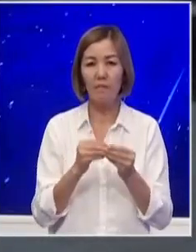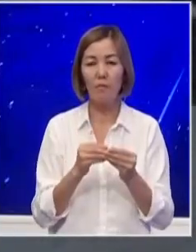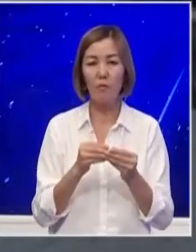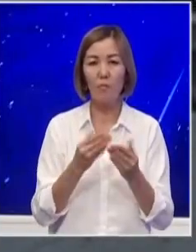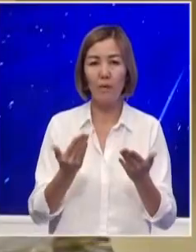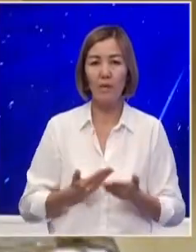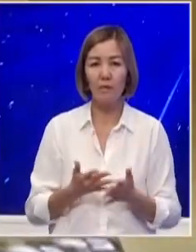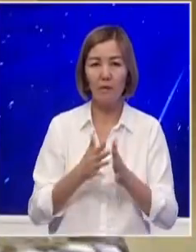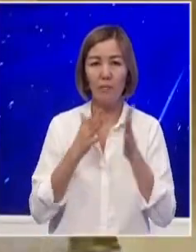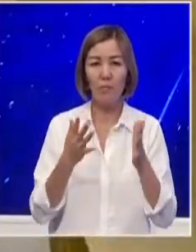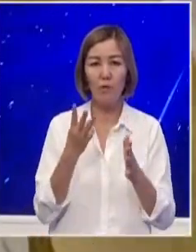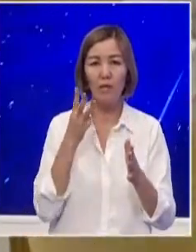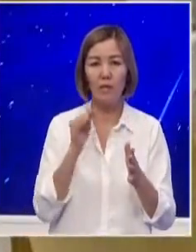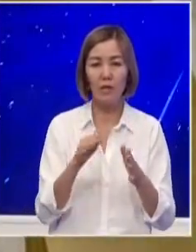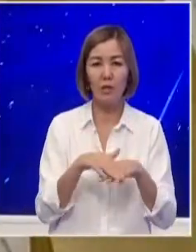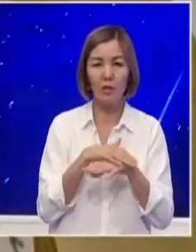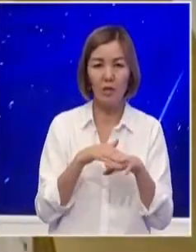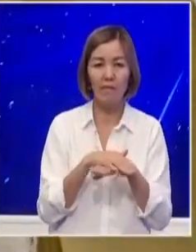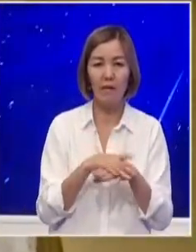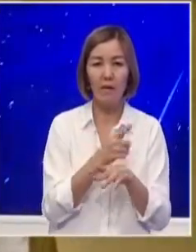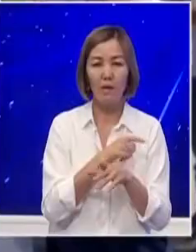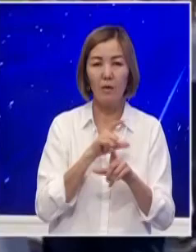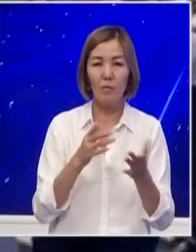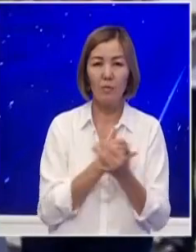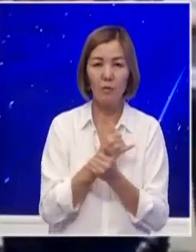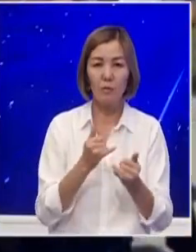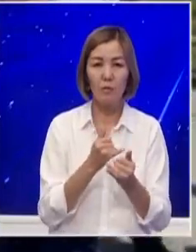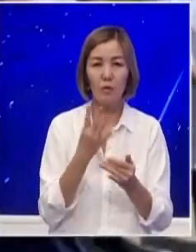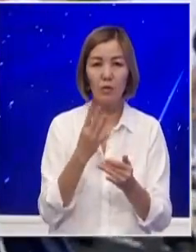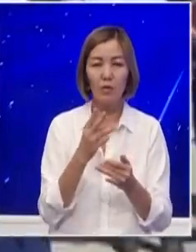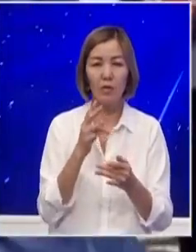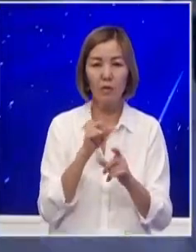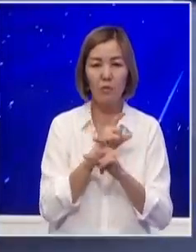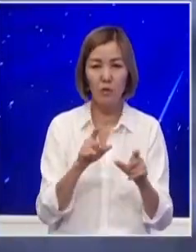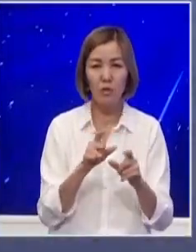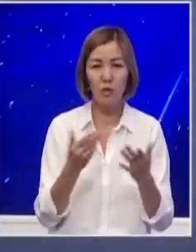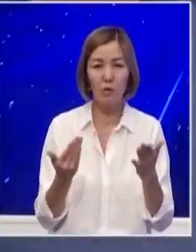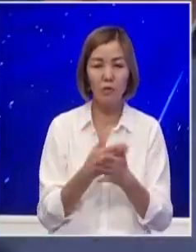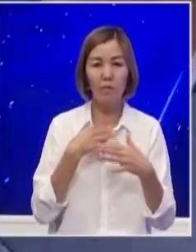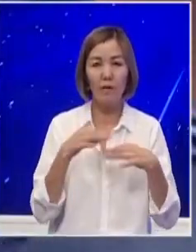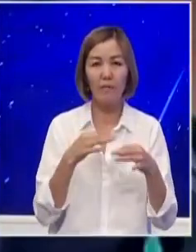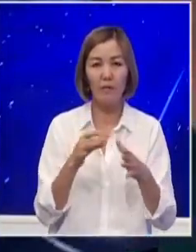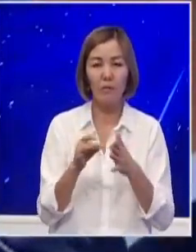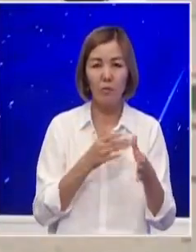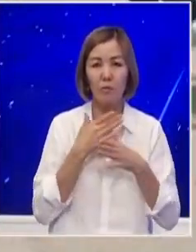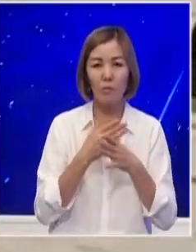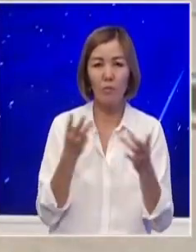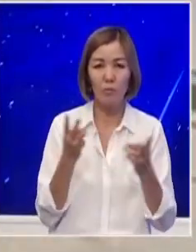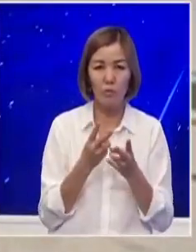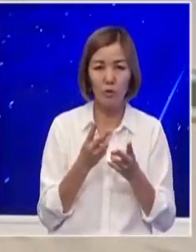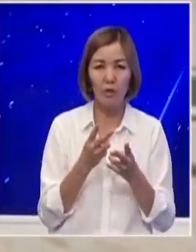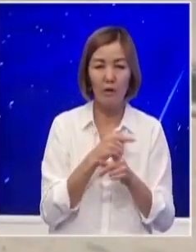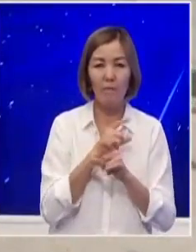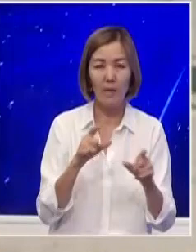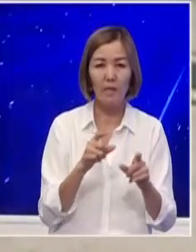в округе проживает более 3000 человек. Медицинские услуги им оказывает 4 учреждения. Новый автомобиль скорой и неотложной помощи передан